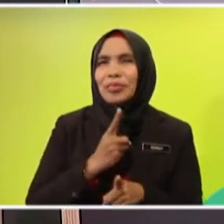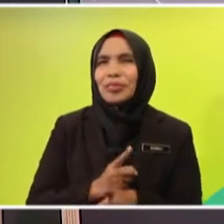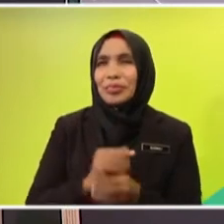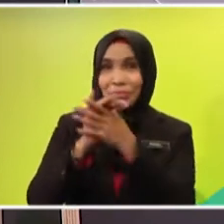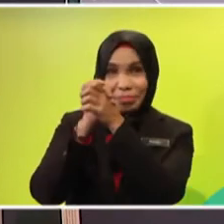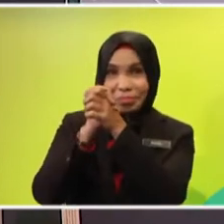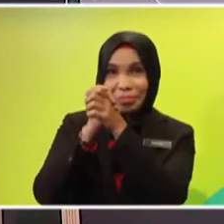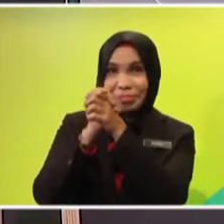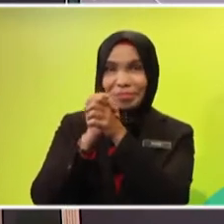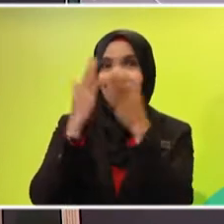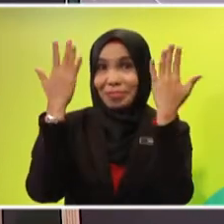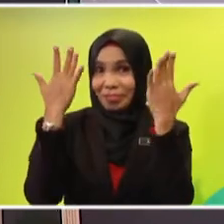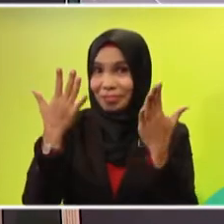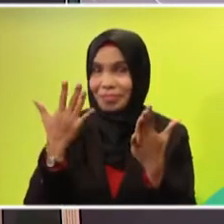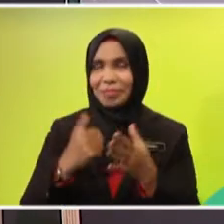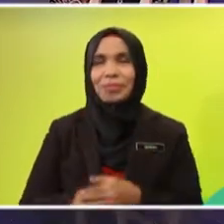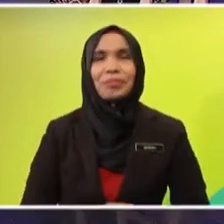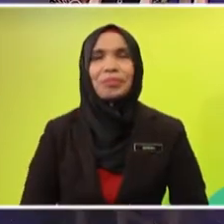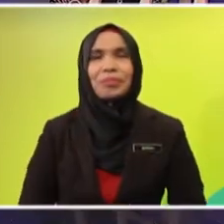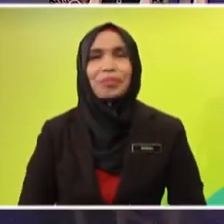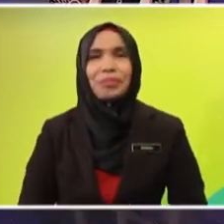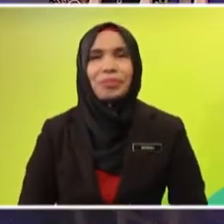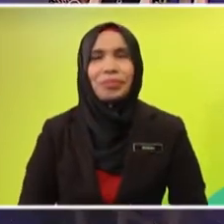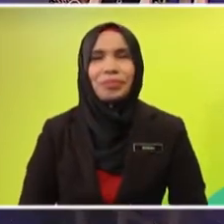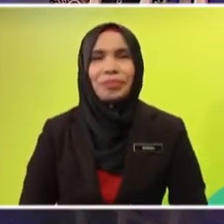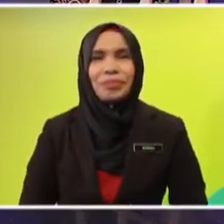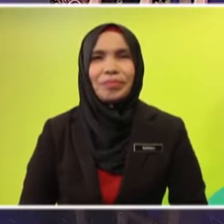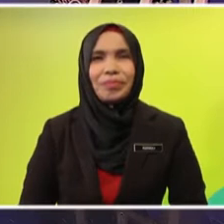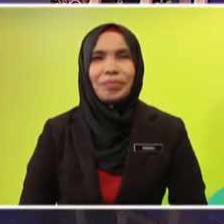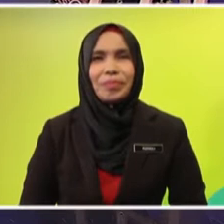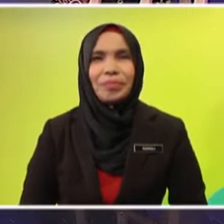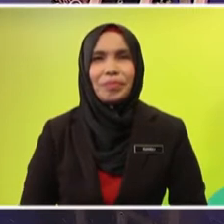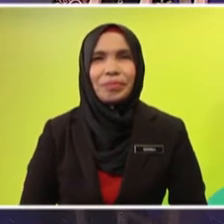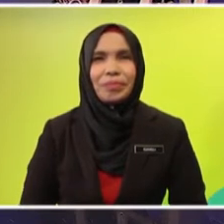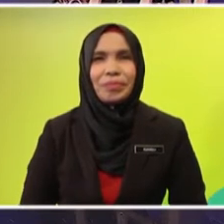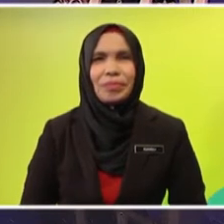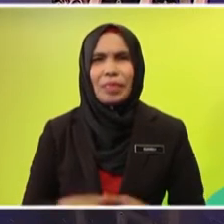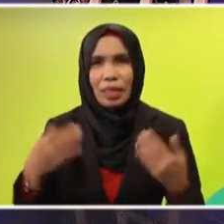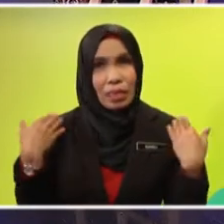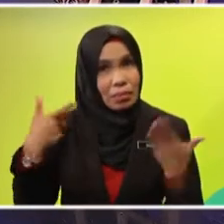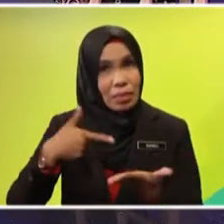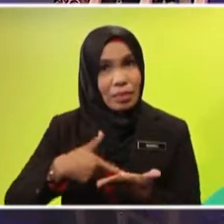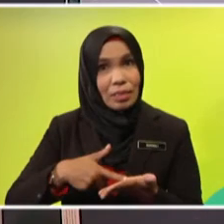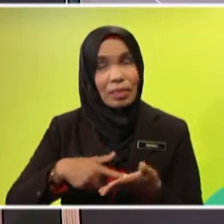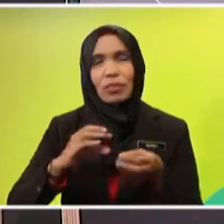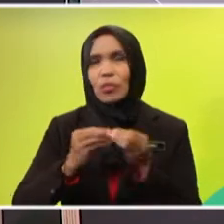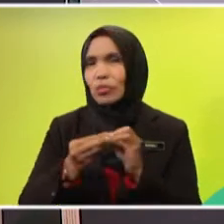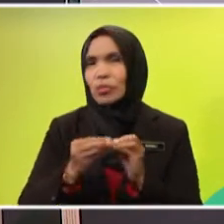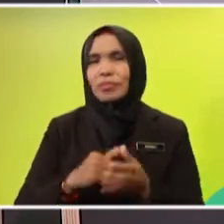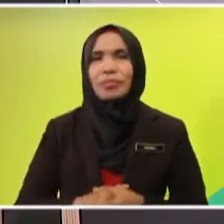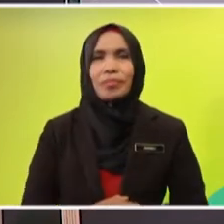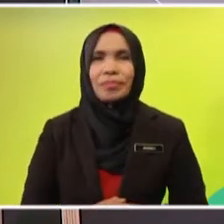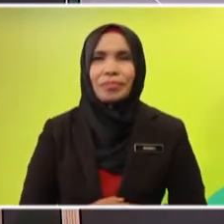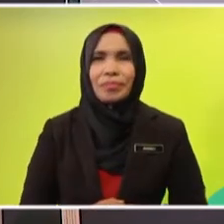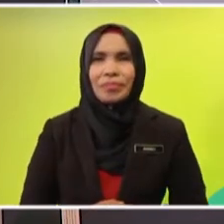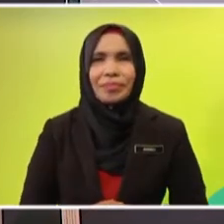tanyain Daina jelek lagi siku-sikunya Tunjukkan Majapahit nunggu lagi rasanya cek dulu Ambil kancani